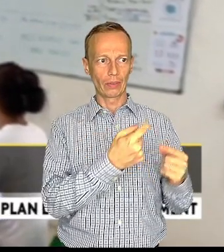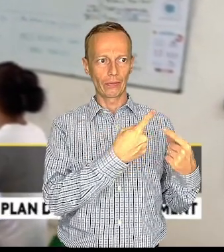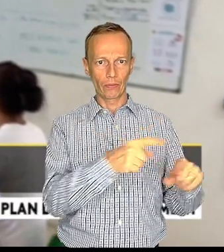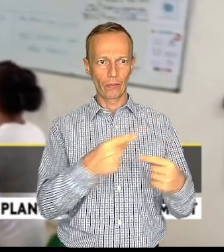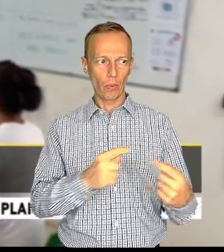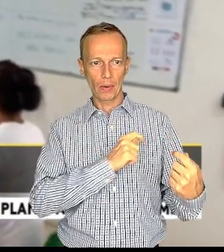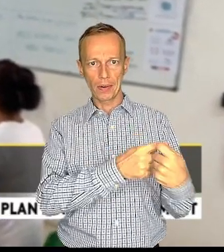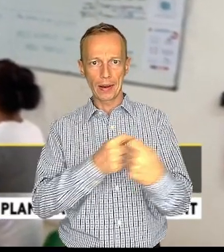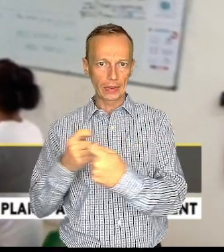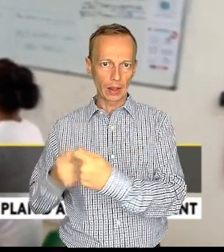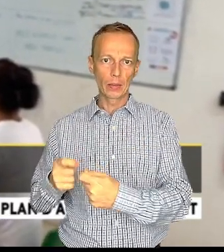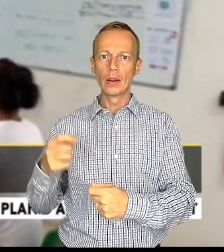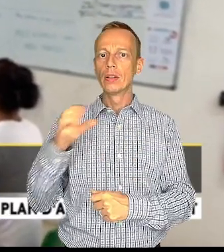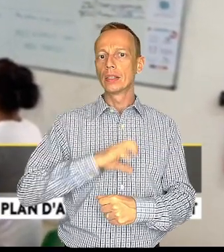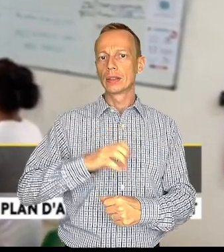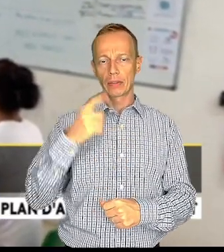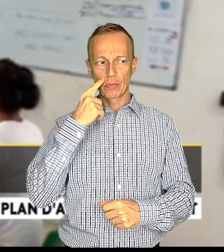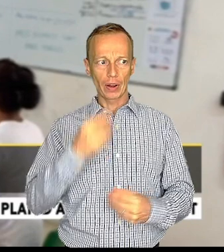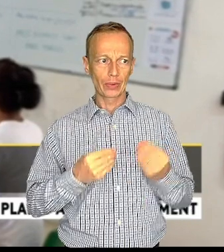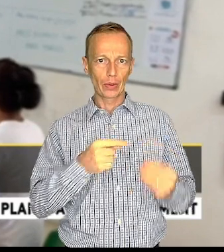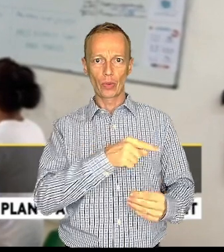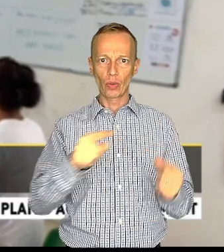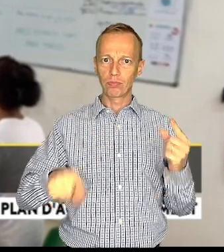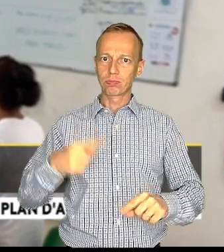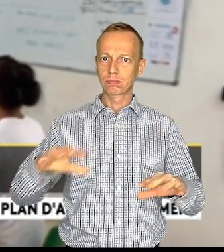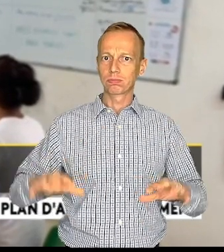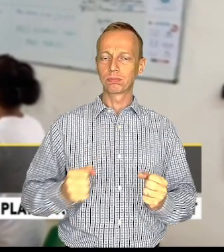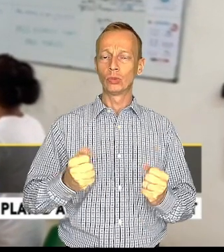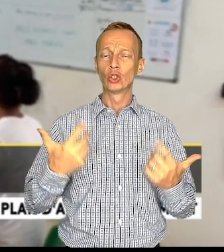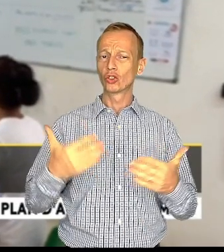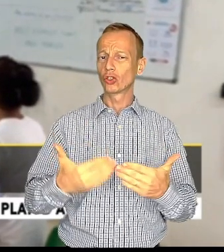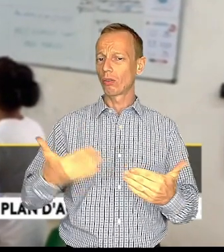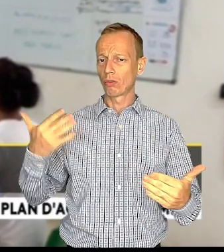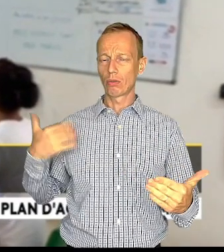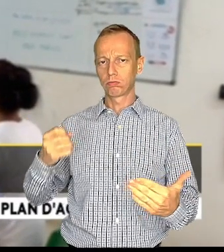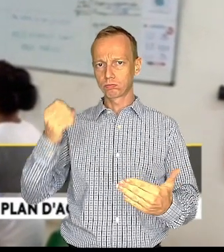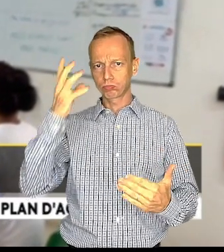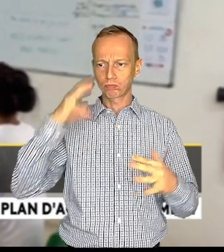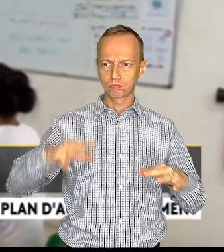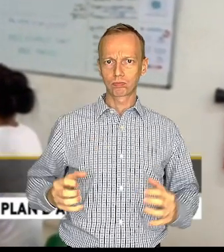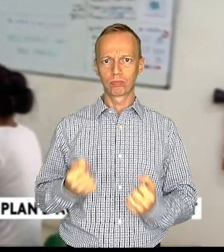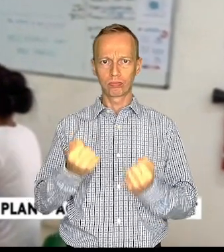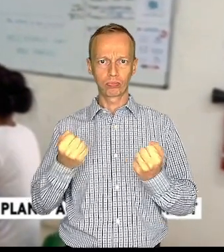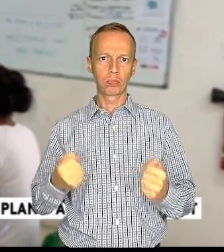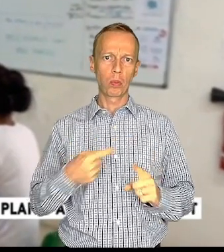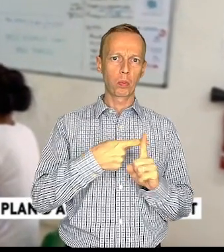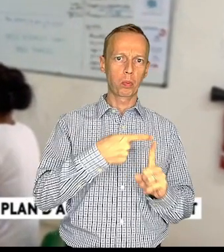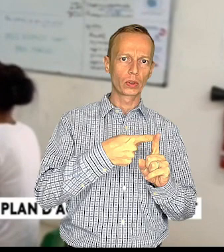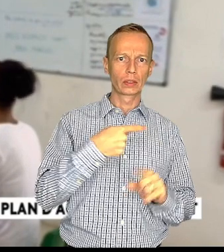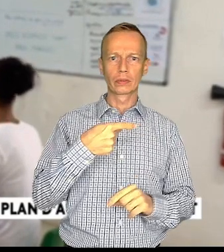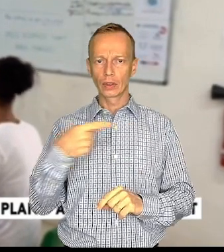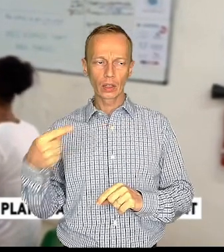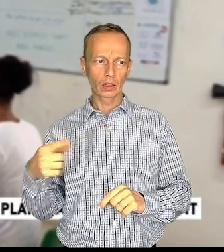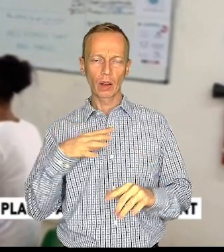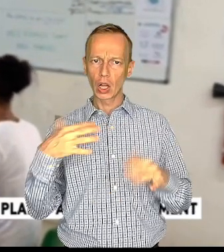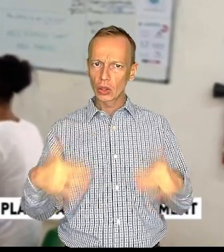derrière moi, de façon à pouvoir leur apporter une compétence supplémentaire sur leur connaissance propre, leur force et